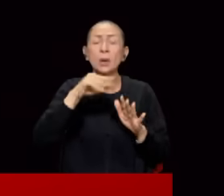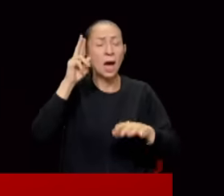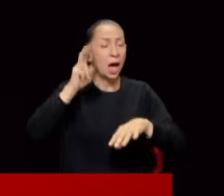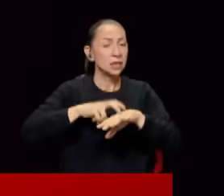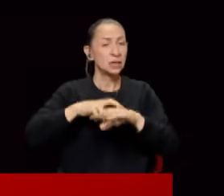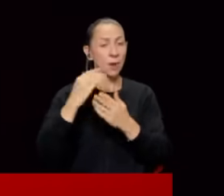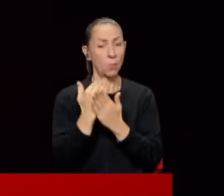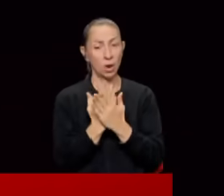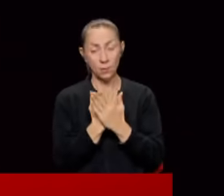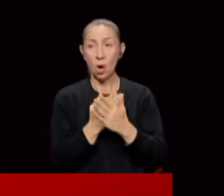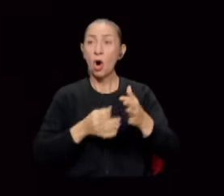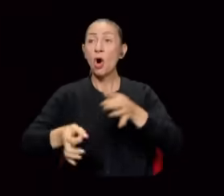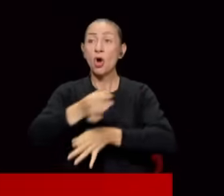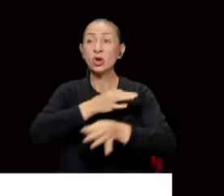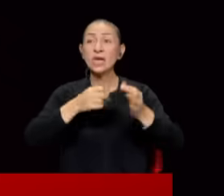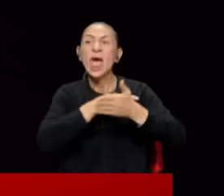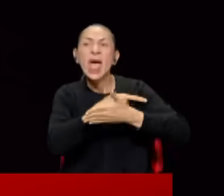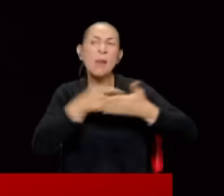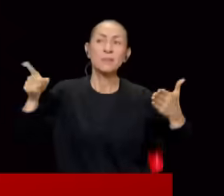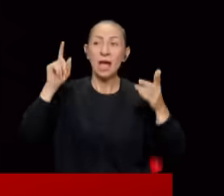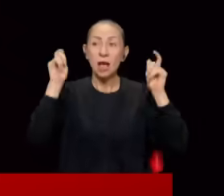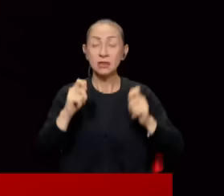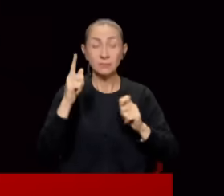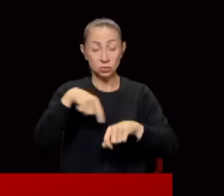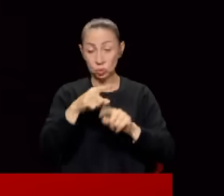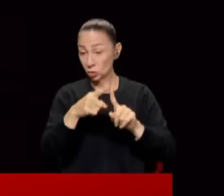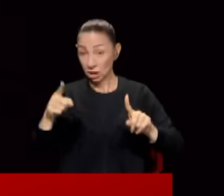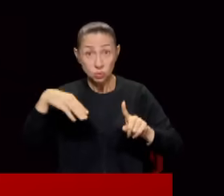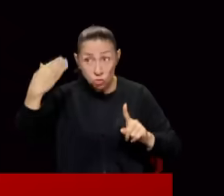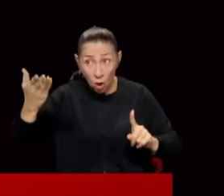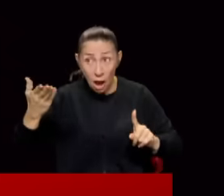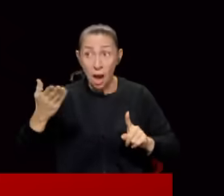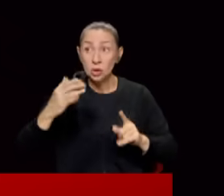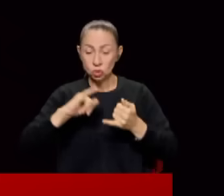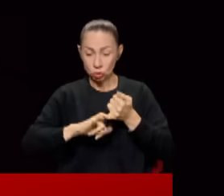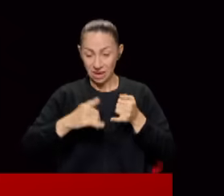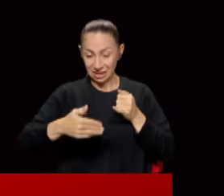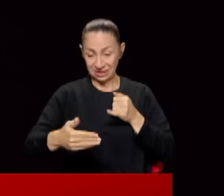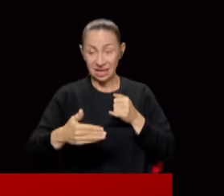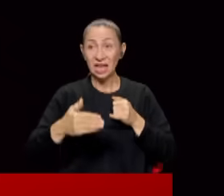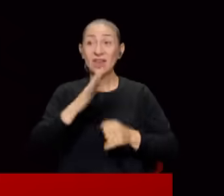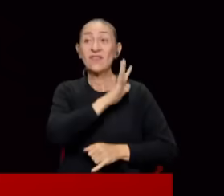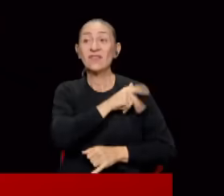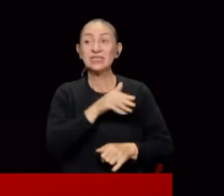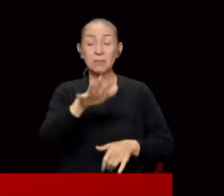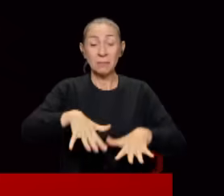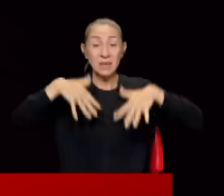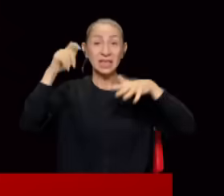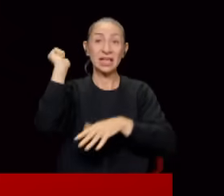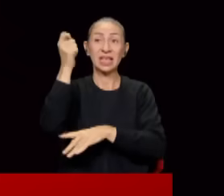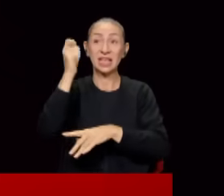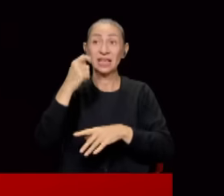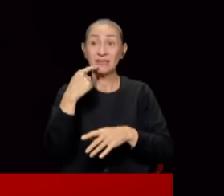programının organizasyonun iptal edildiği bir süreçten sonra cumartesi günü Filistin mitingi adı